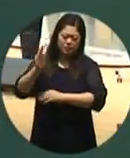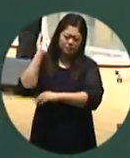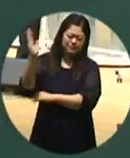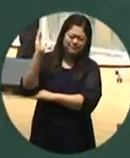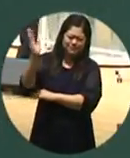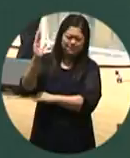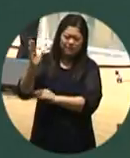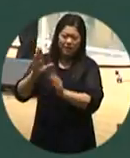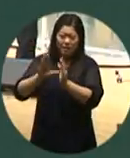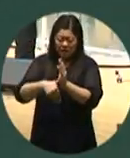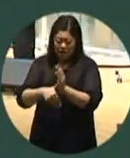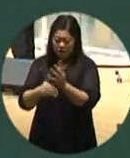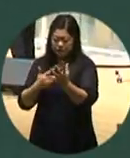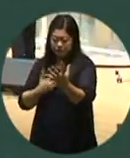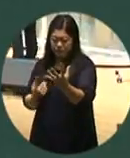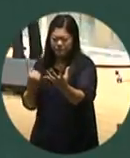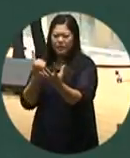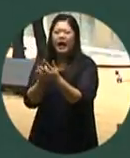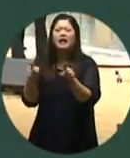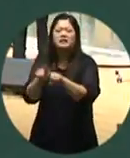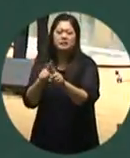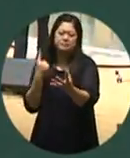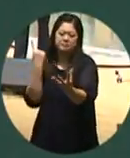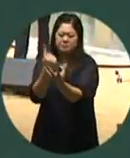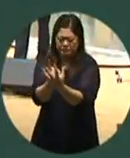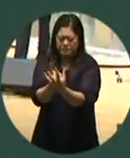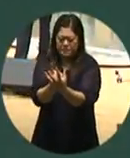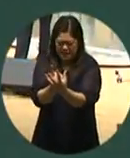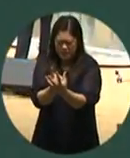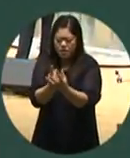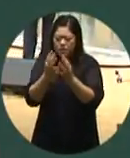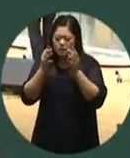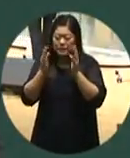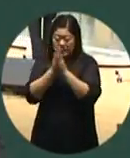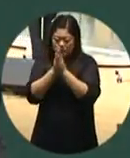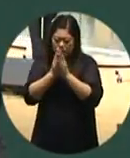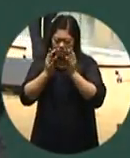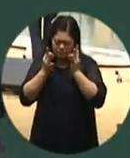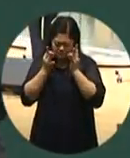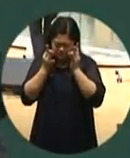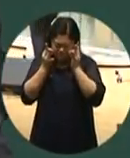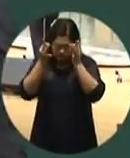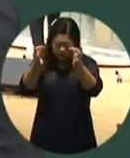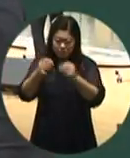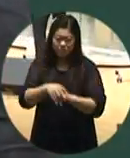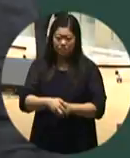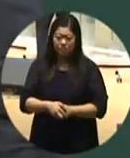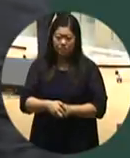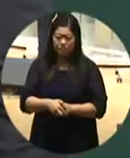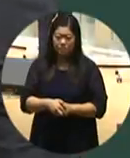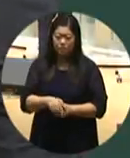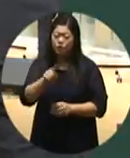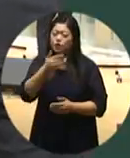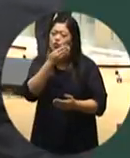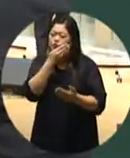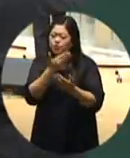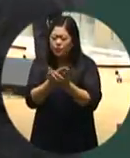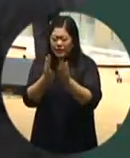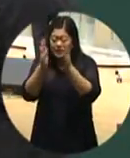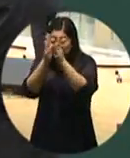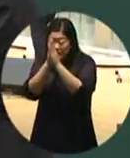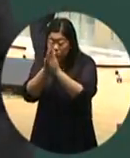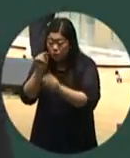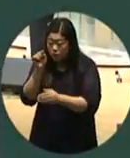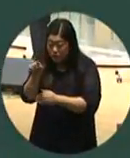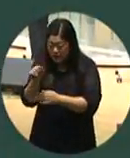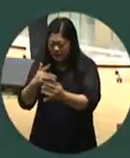뭡니까? 오로지 기도에 힘쓰니라. They were devoted to prayer, it says. 기도의 중요한 흐름을